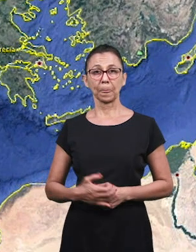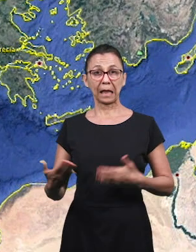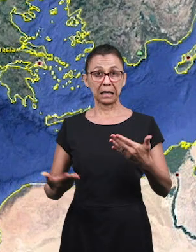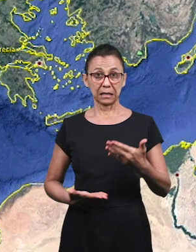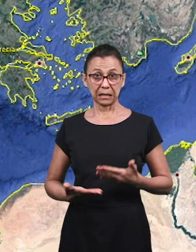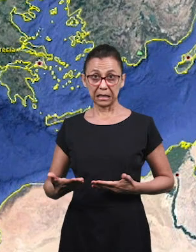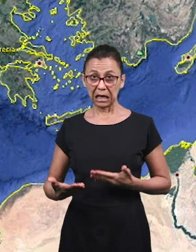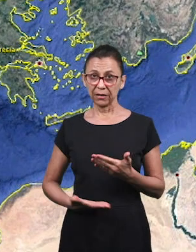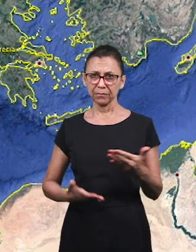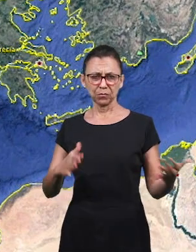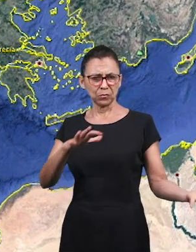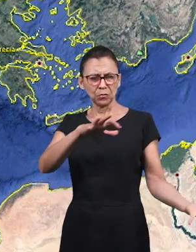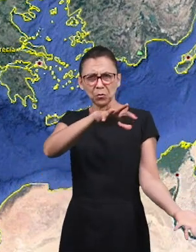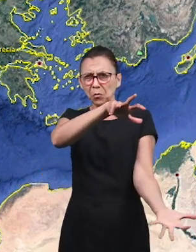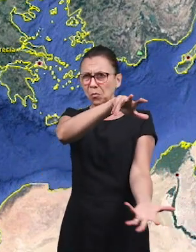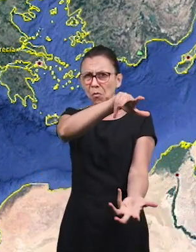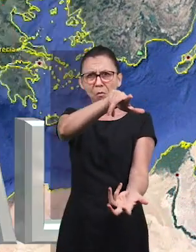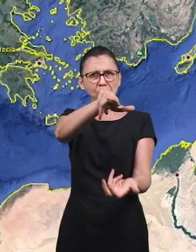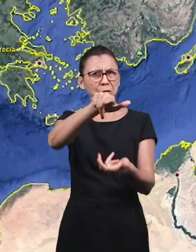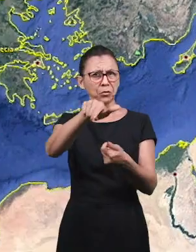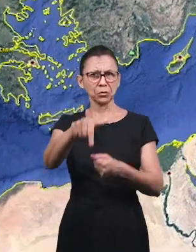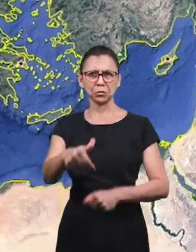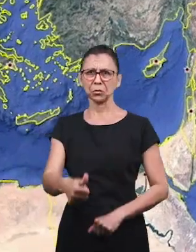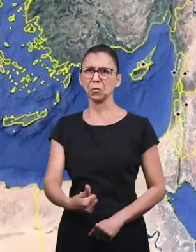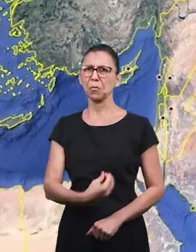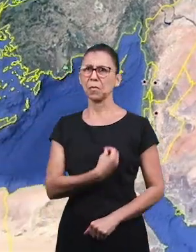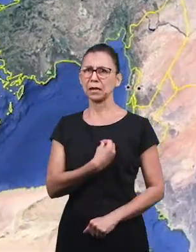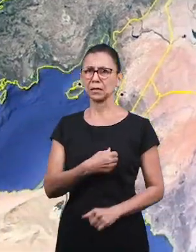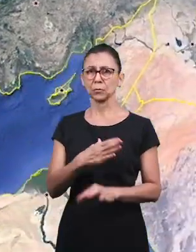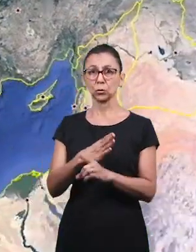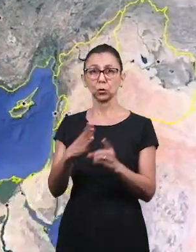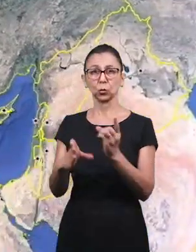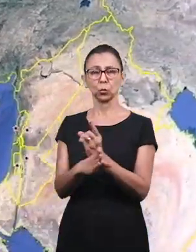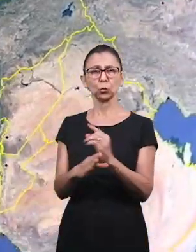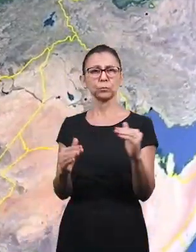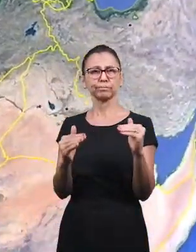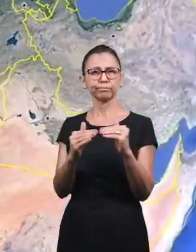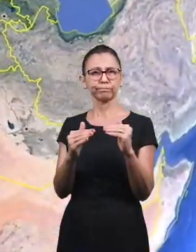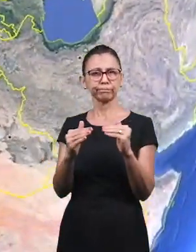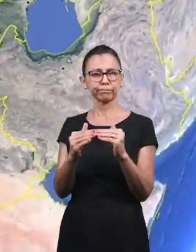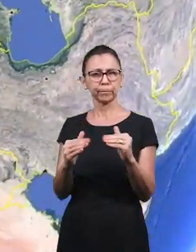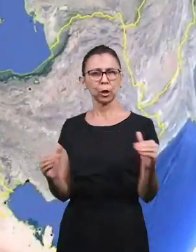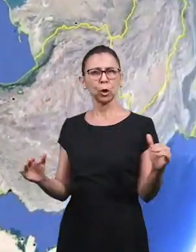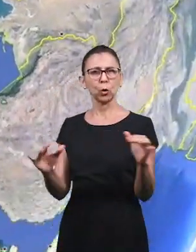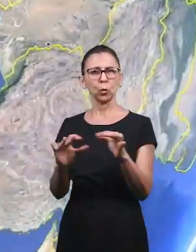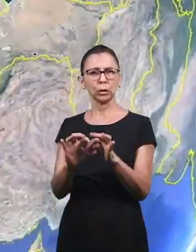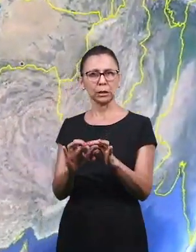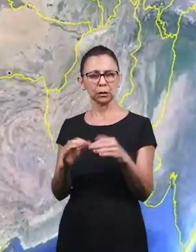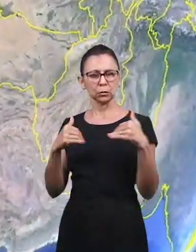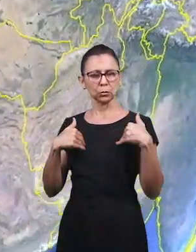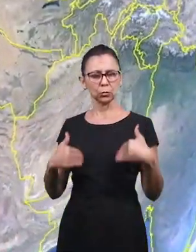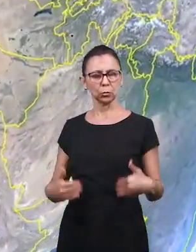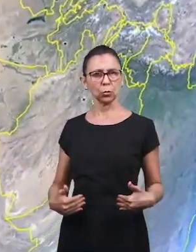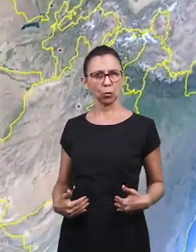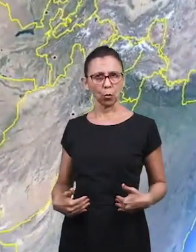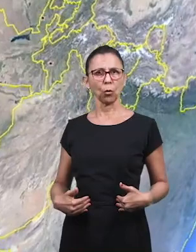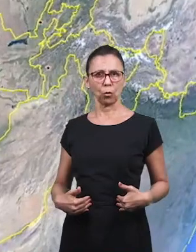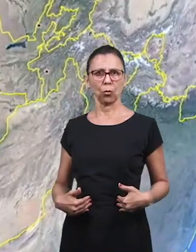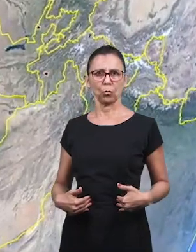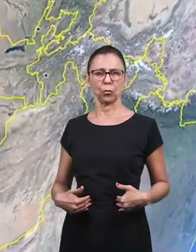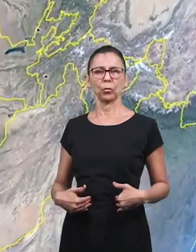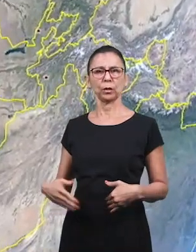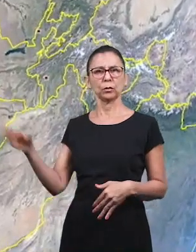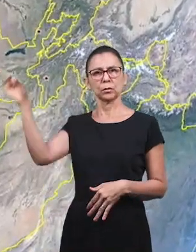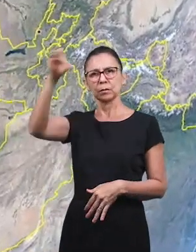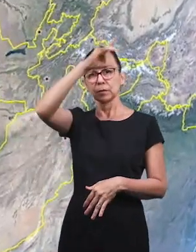Des frères et sœurs de toutes les parties du monde participent d'un même culte, ensemble, dans un même corps et dans